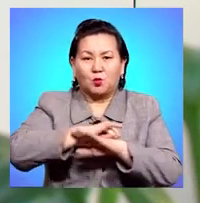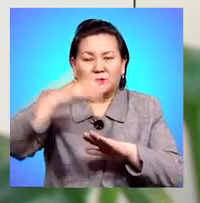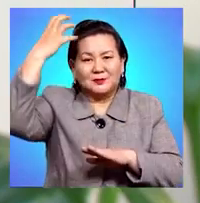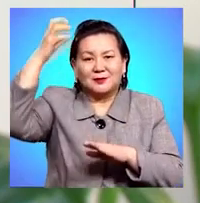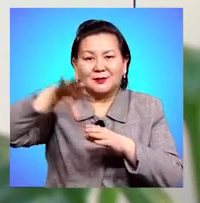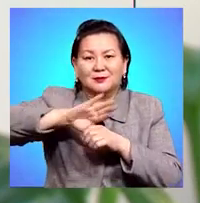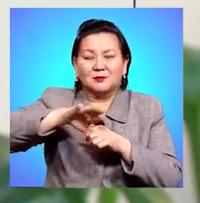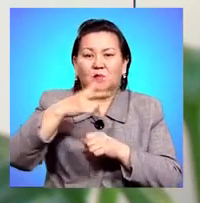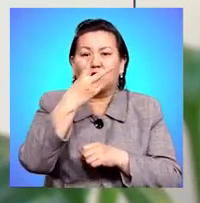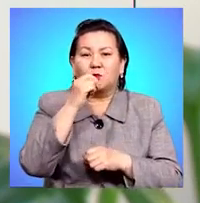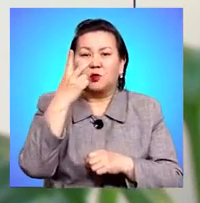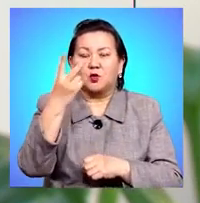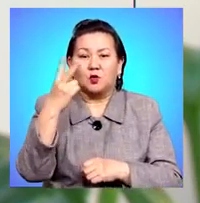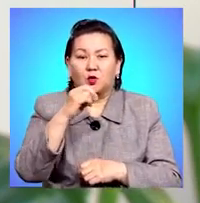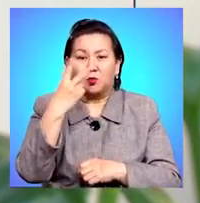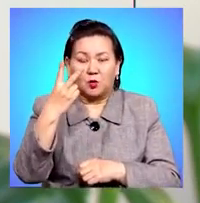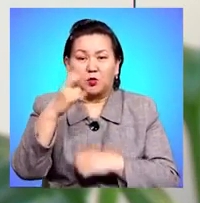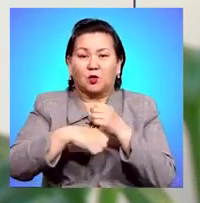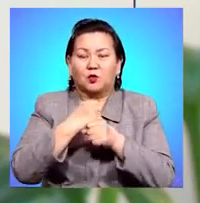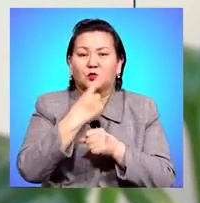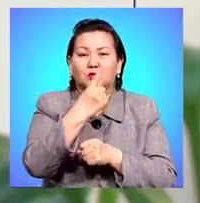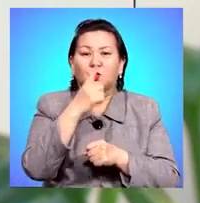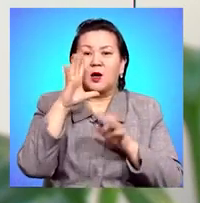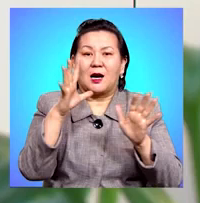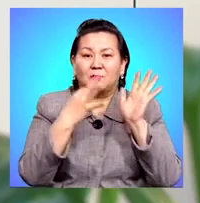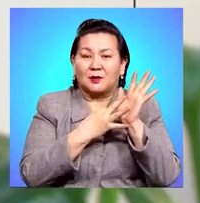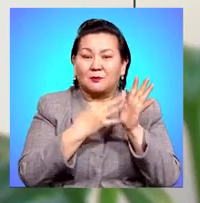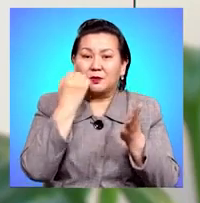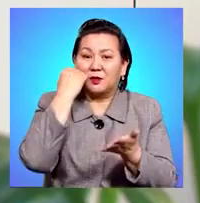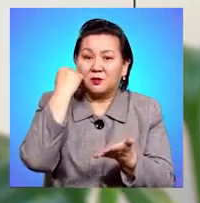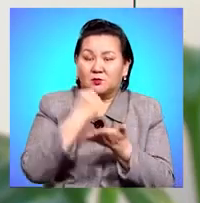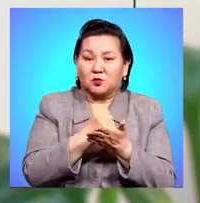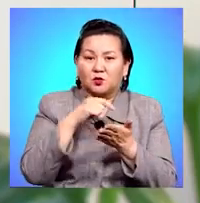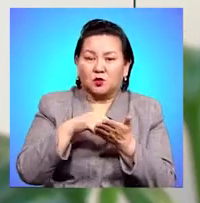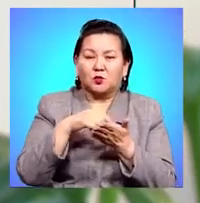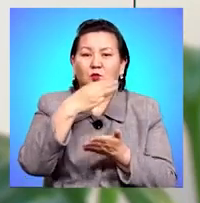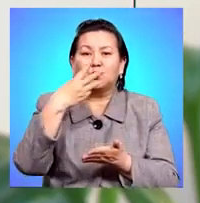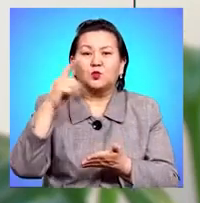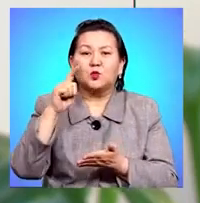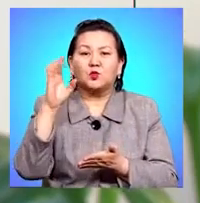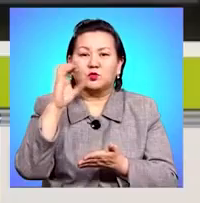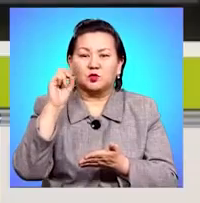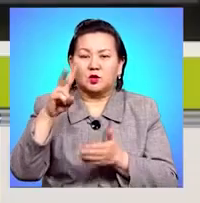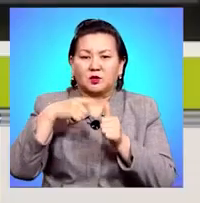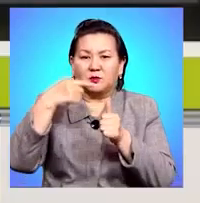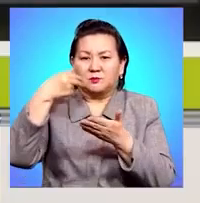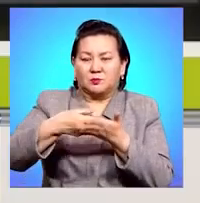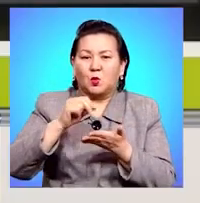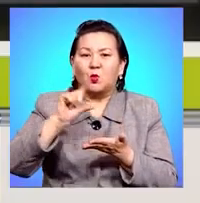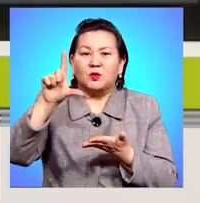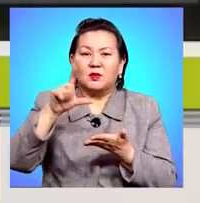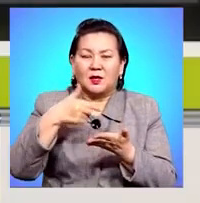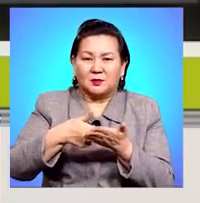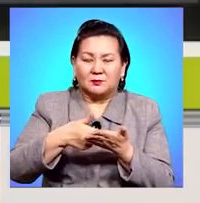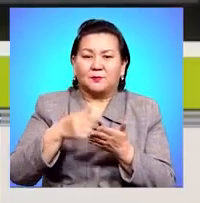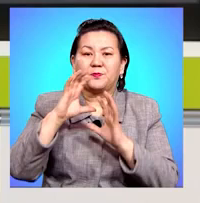2002 оны 118 дугаар тогтоолоор түүх соёлын хосгүй үн төвд бүртгэсэн байдаг бол 2014